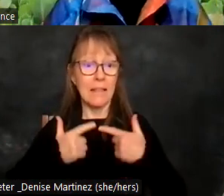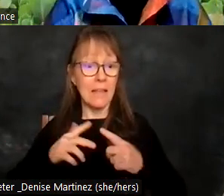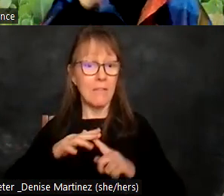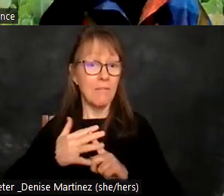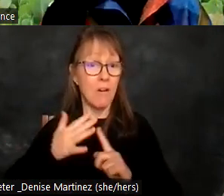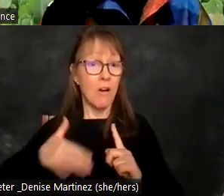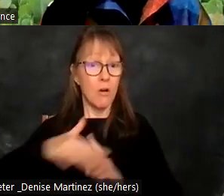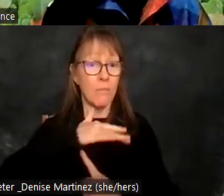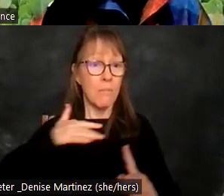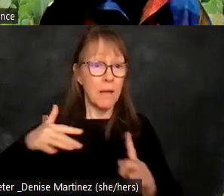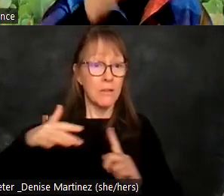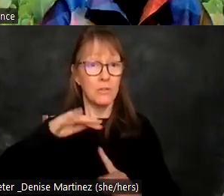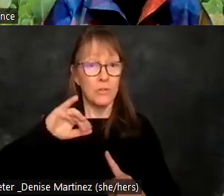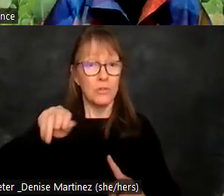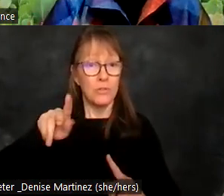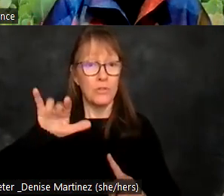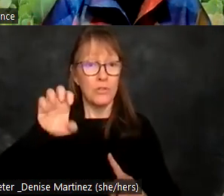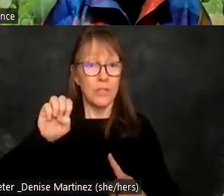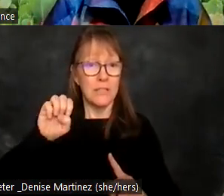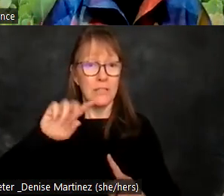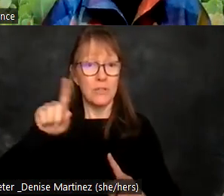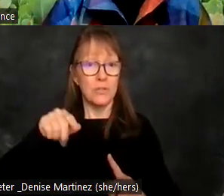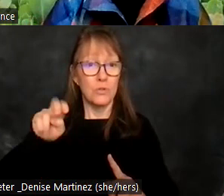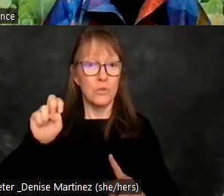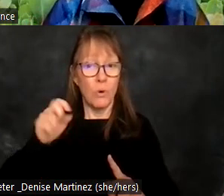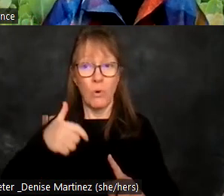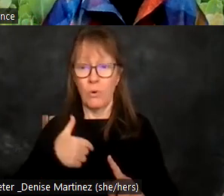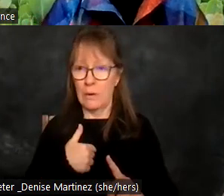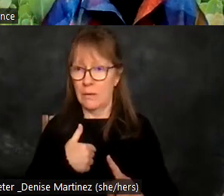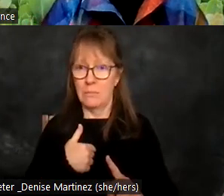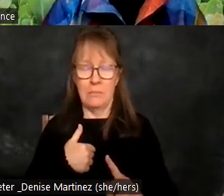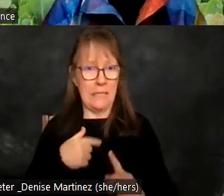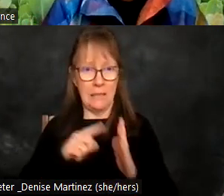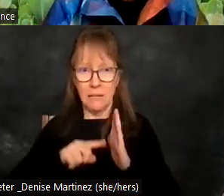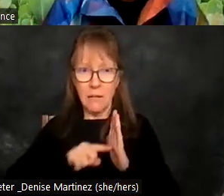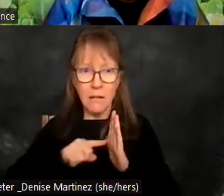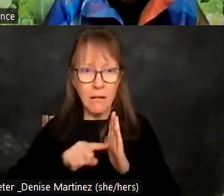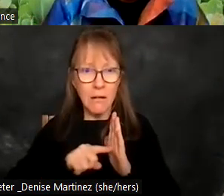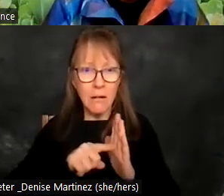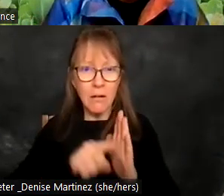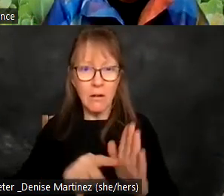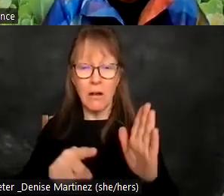dans un environnement de zone environnementale justice.